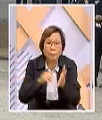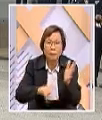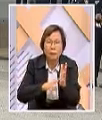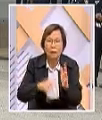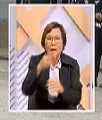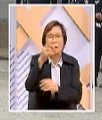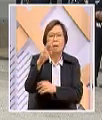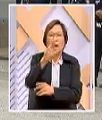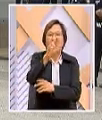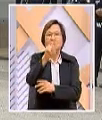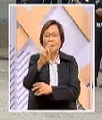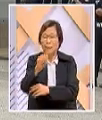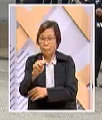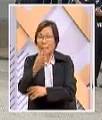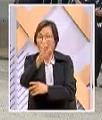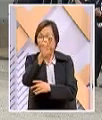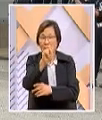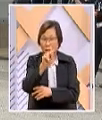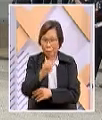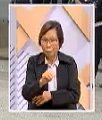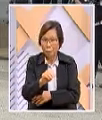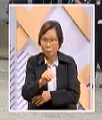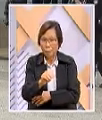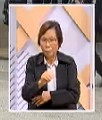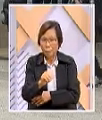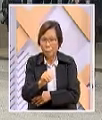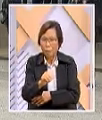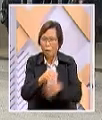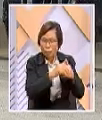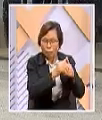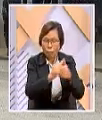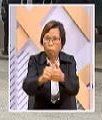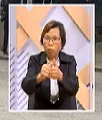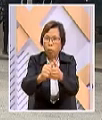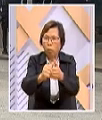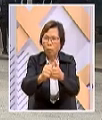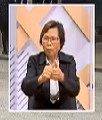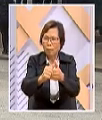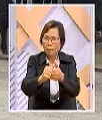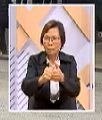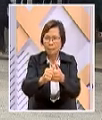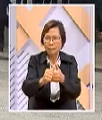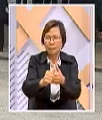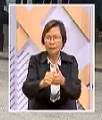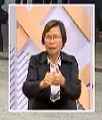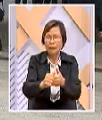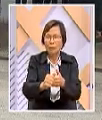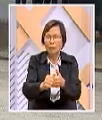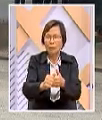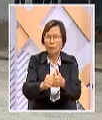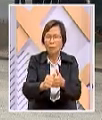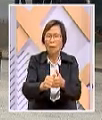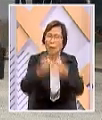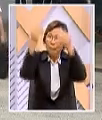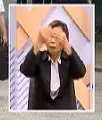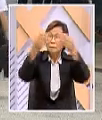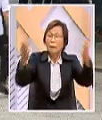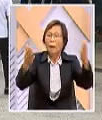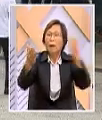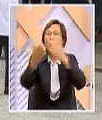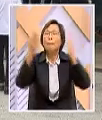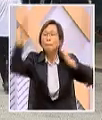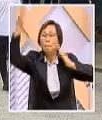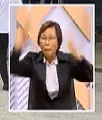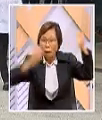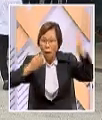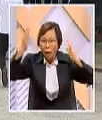Televisyen Malaysia RPM bukan saja dikenali sebagai penyelaju industri, dikenali juga sebagai penyiar negara di mana